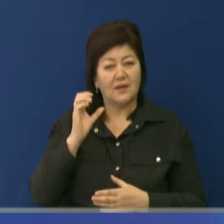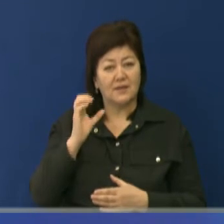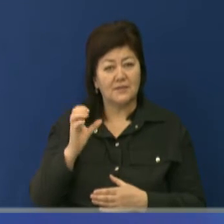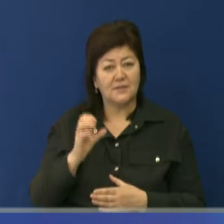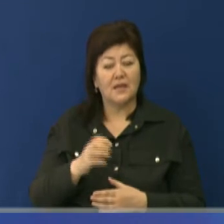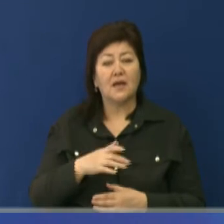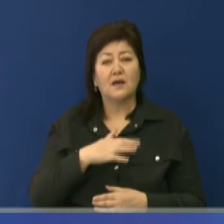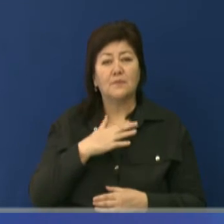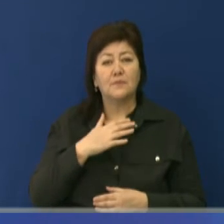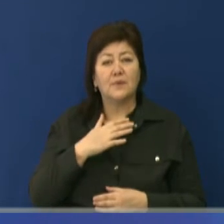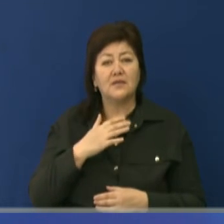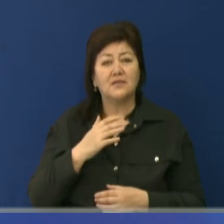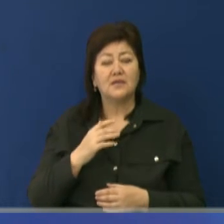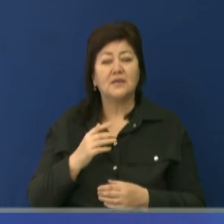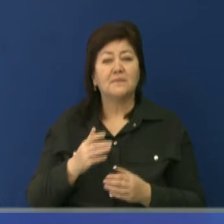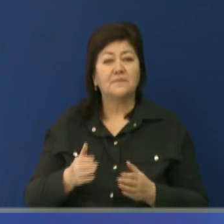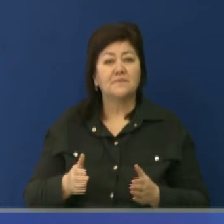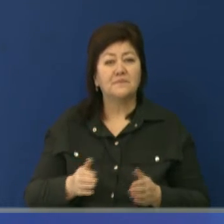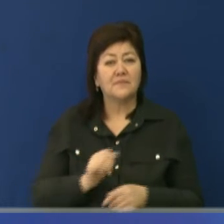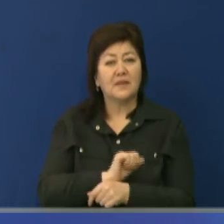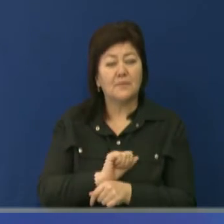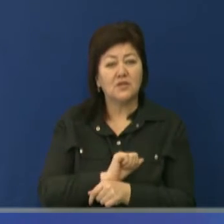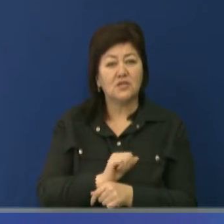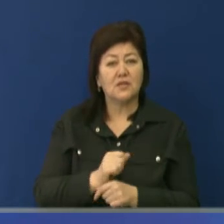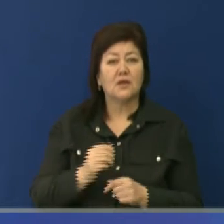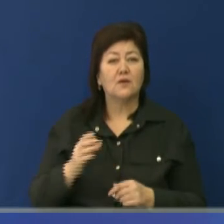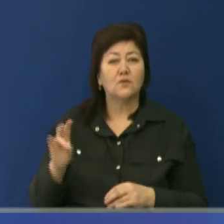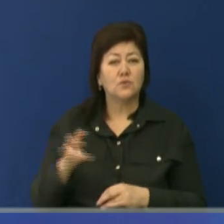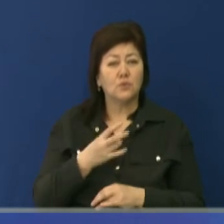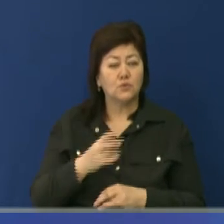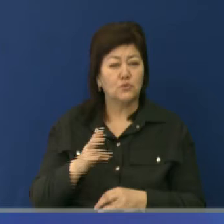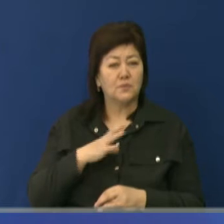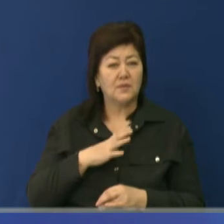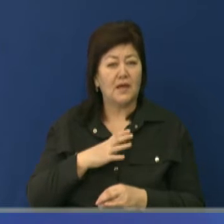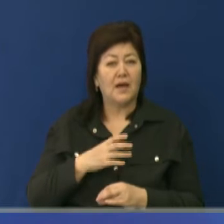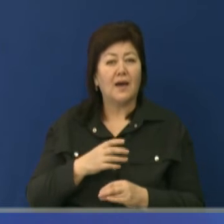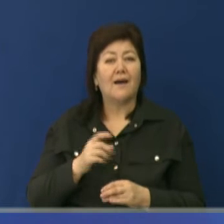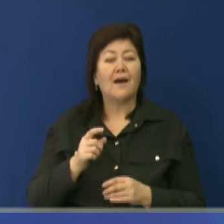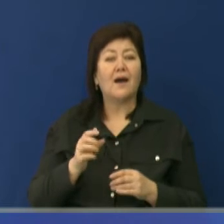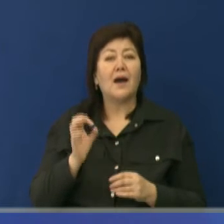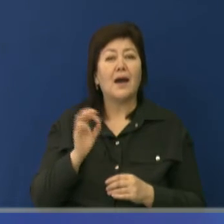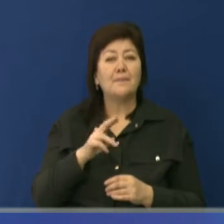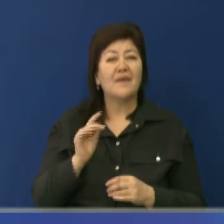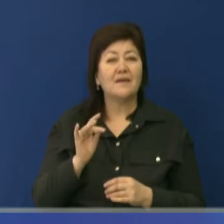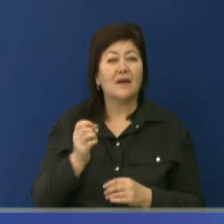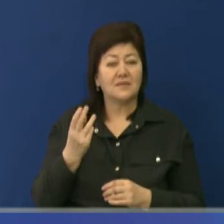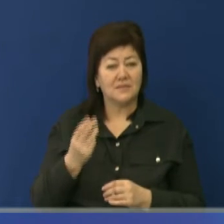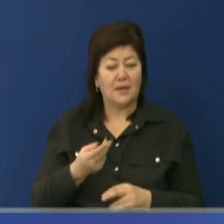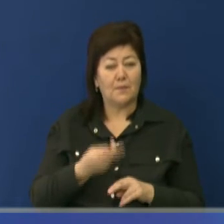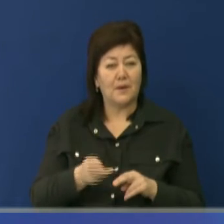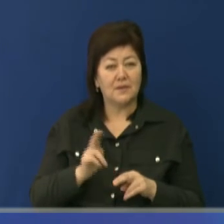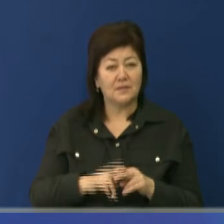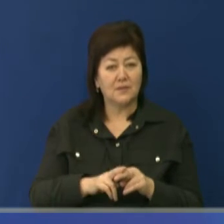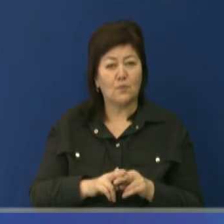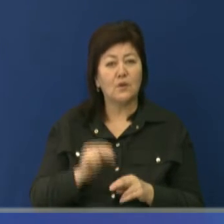адамдар қаламаңындағы жолдарда қалған. Осыған байланысты түні бойы құтқару операциялары жүргізілді. Дегенмен боранның басылатын түрі жоқ, сондықтан